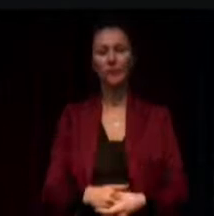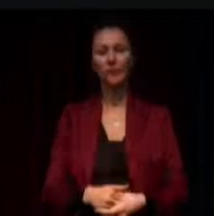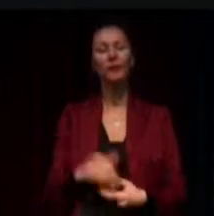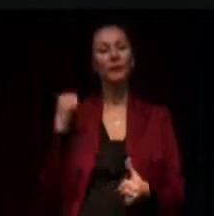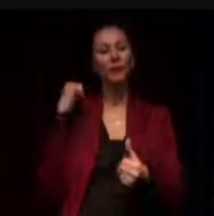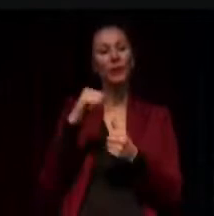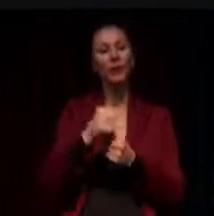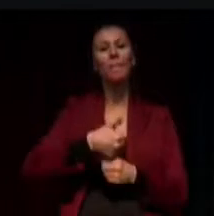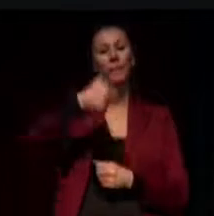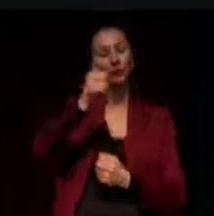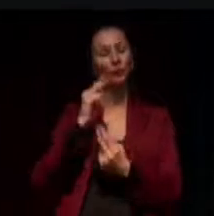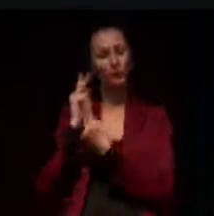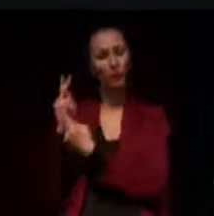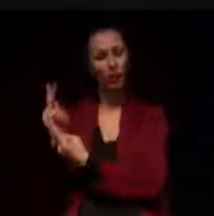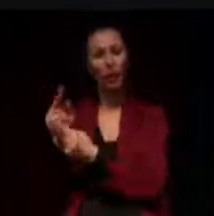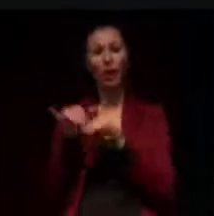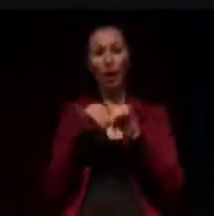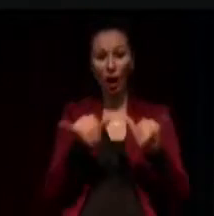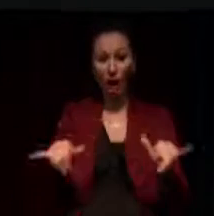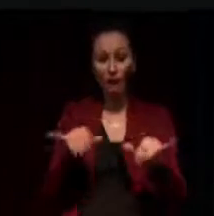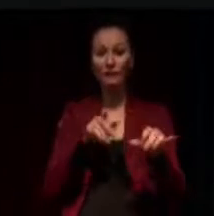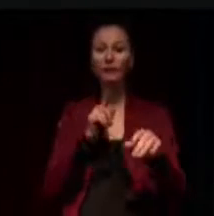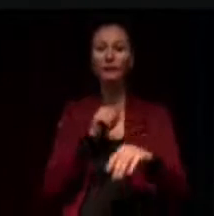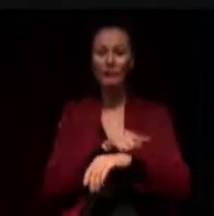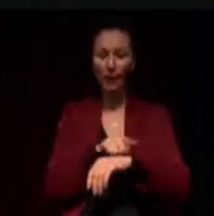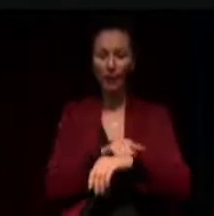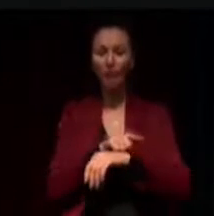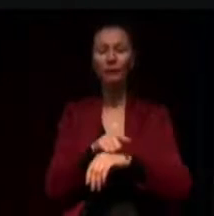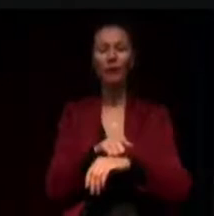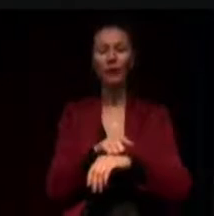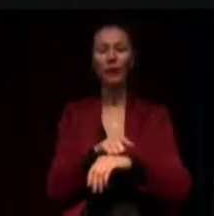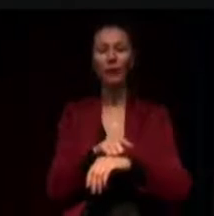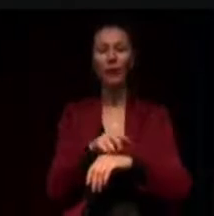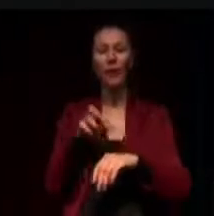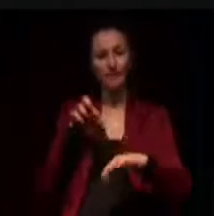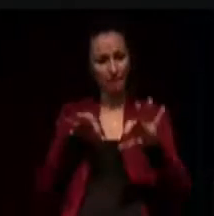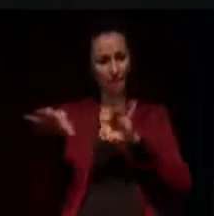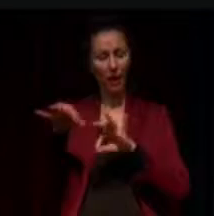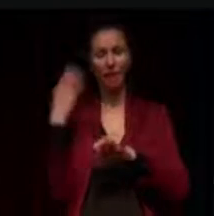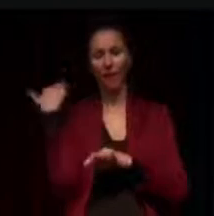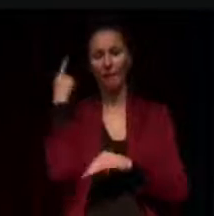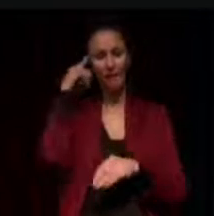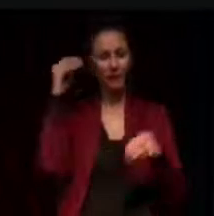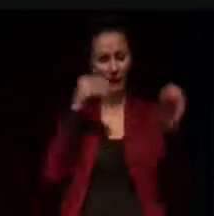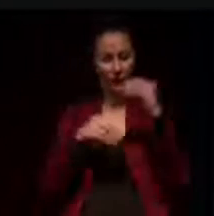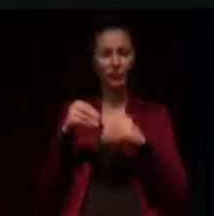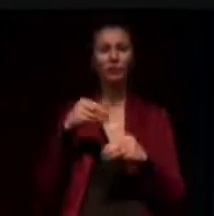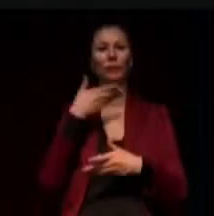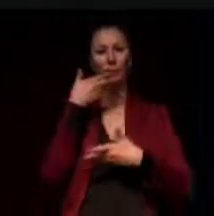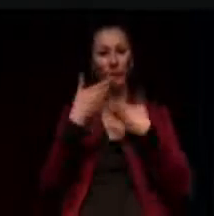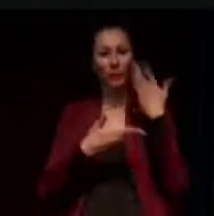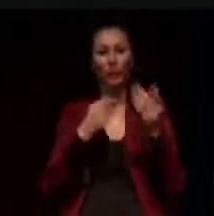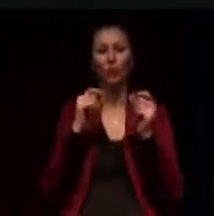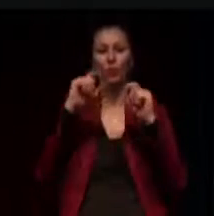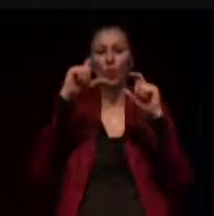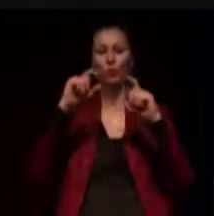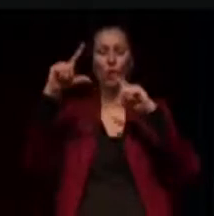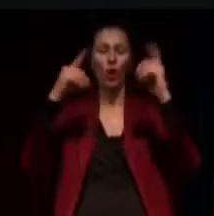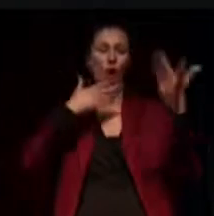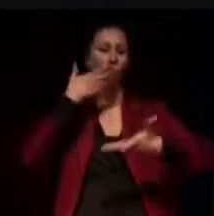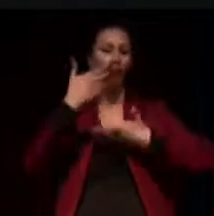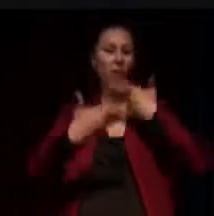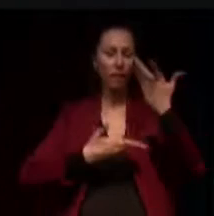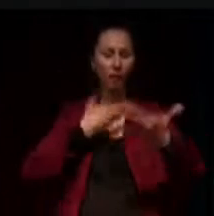yine Başkan, aynı zamanda stratejik planda da bundan bahsedildi. Büyük büyük harflerle